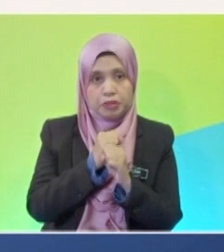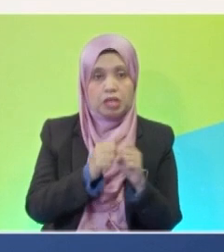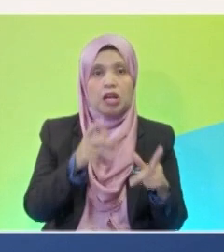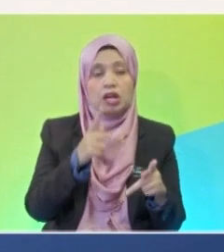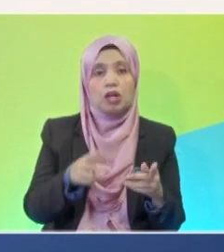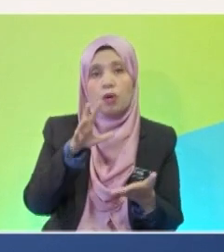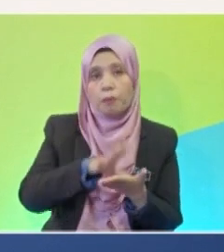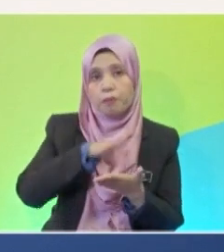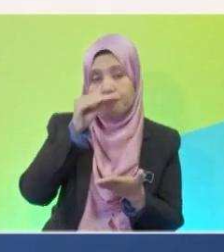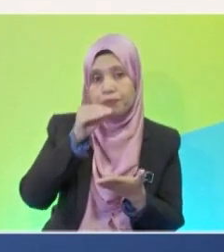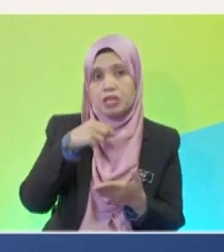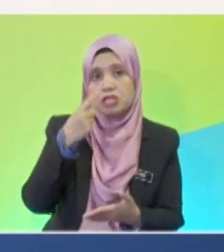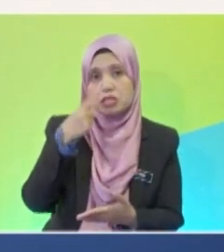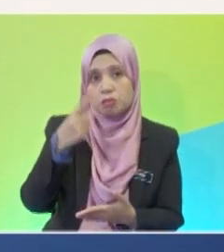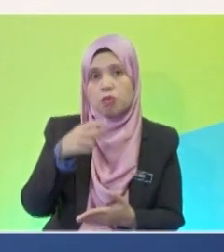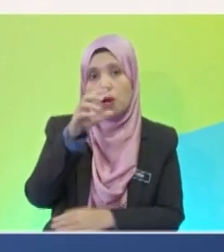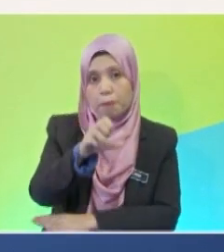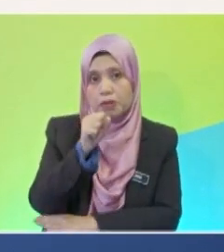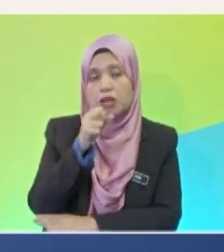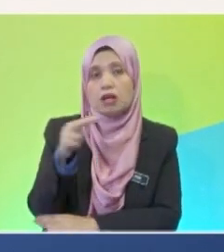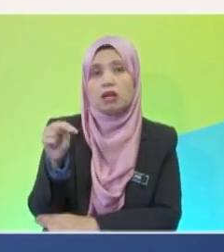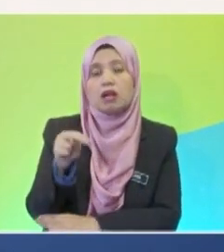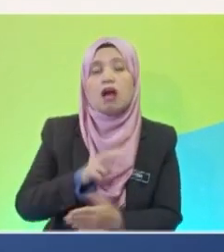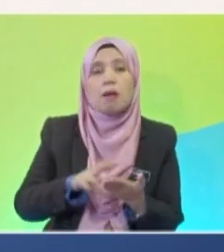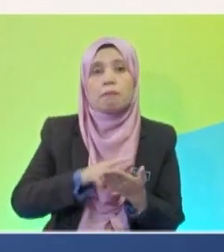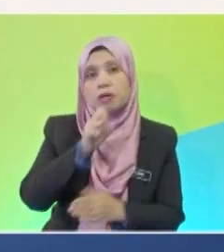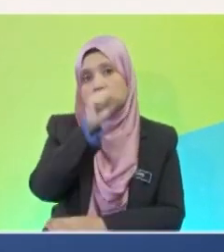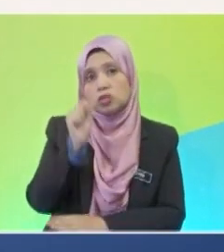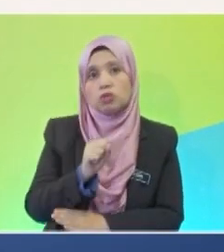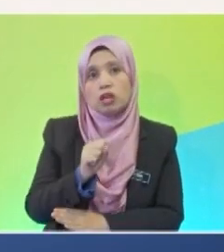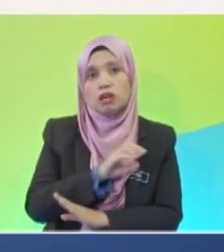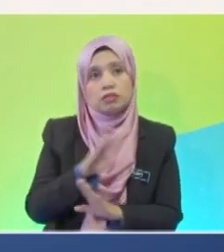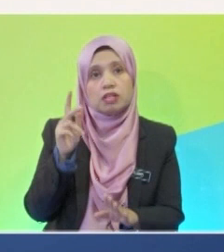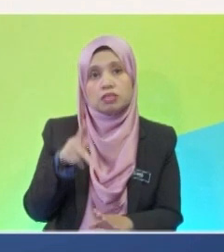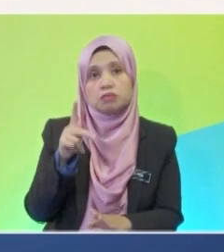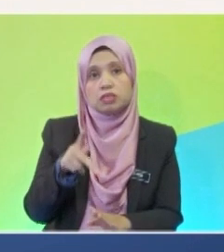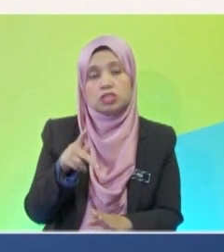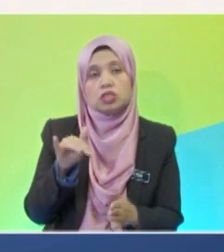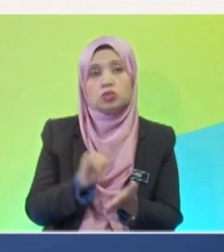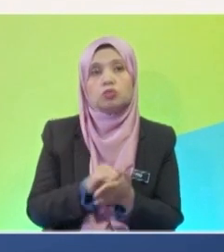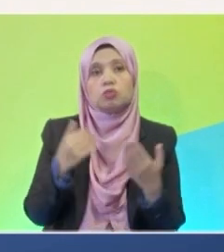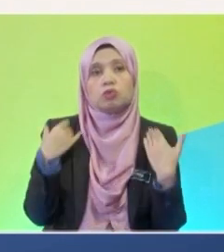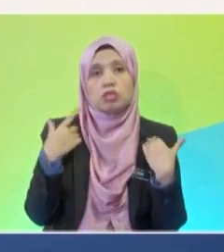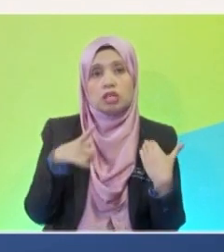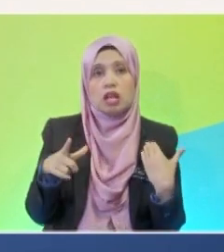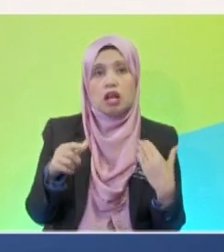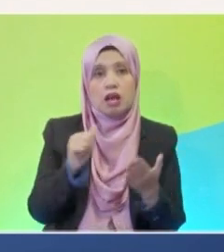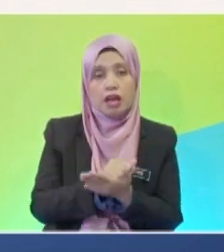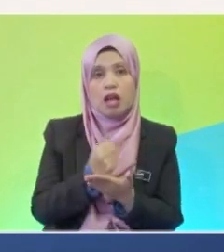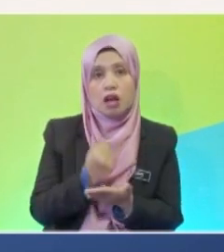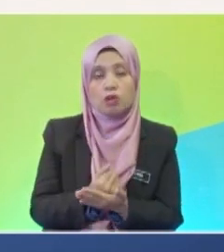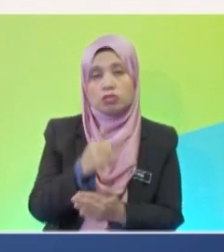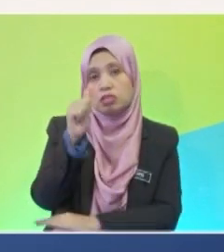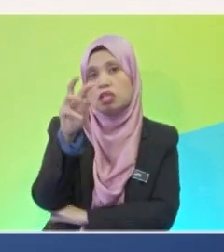maklumat tambahan menyebut perkataan ambilan, baca dulu soalan. Tak semestinya itu adalah akaun ambilan. Tak